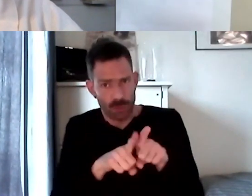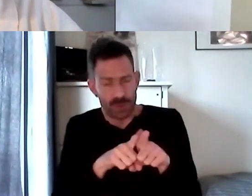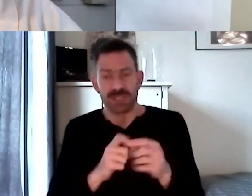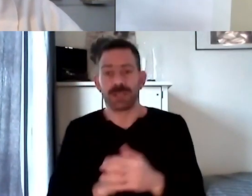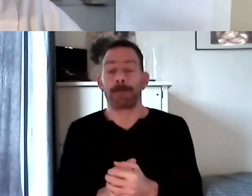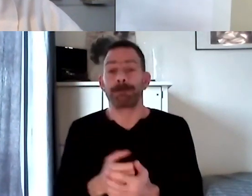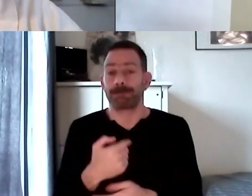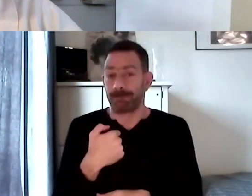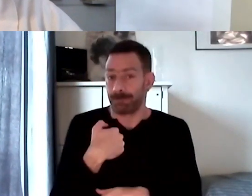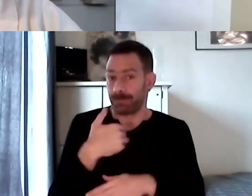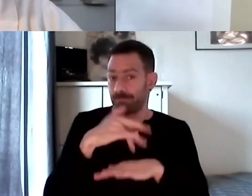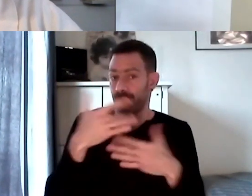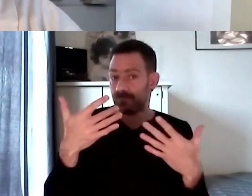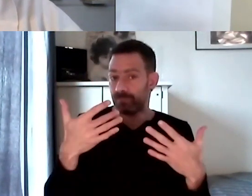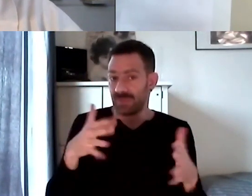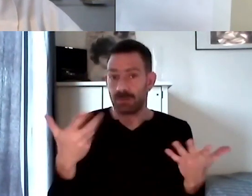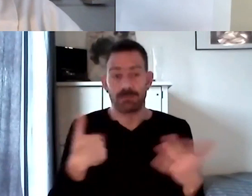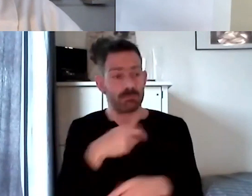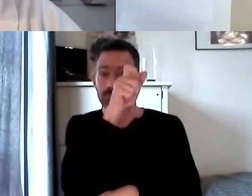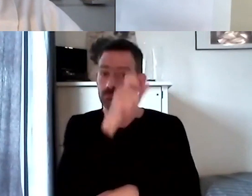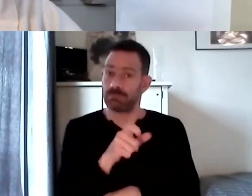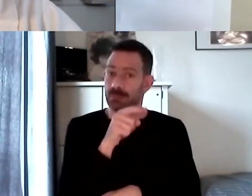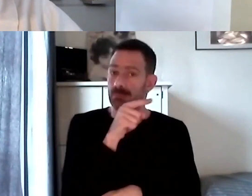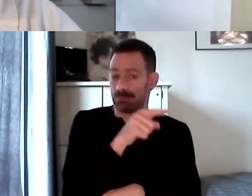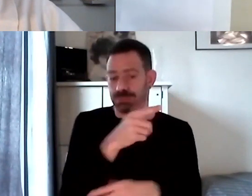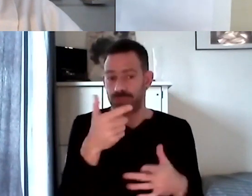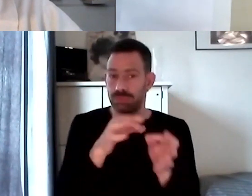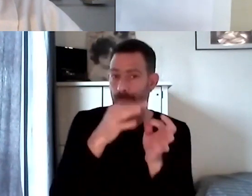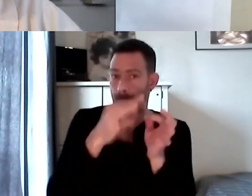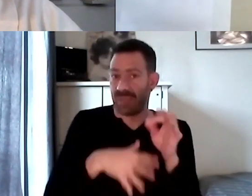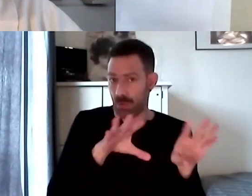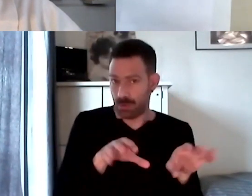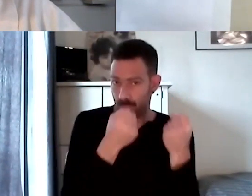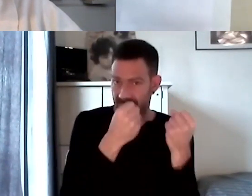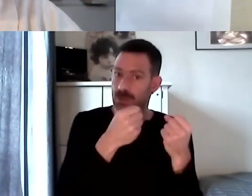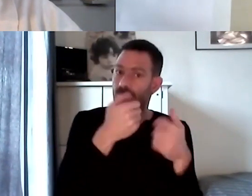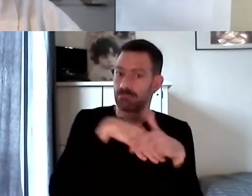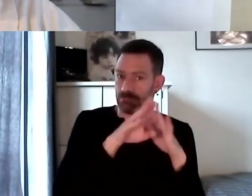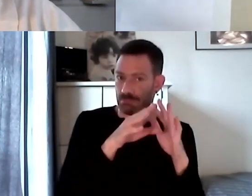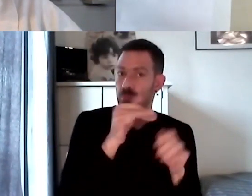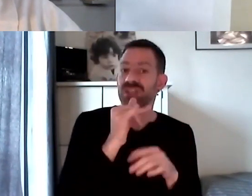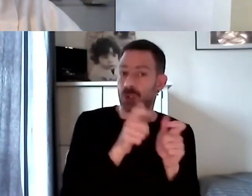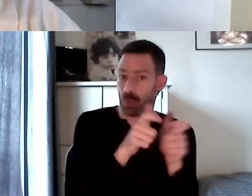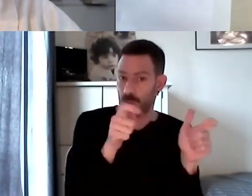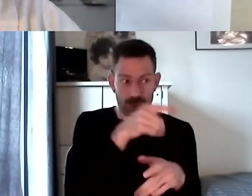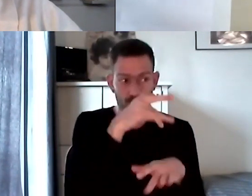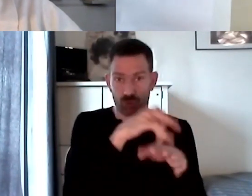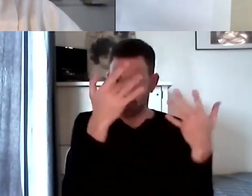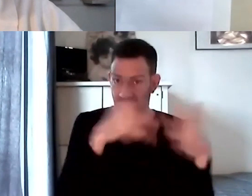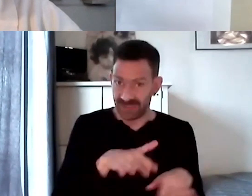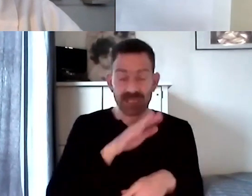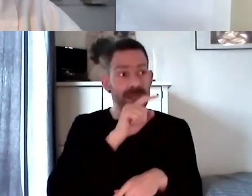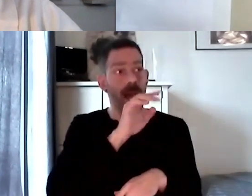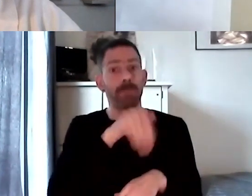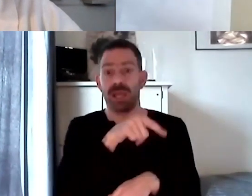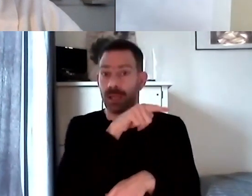connu une personne qui avait fait un bilan de compétences dans sa TPE et qui s'était orientée vers quelque chose de tout à fait